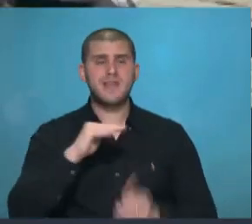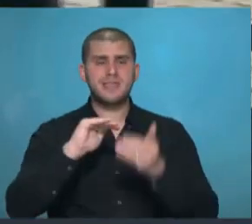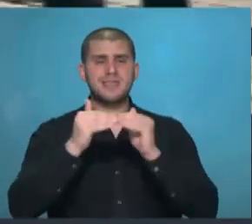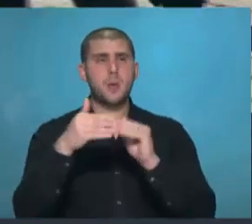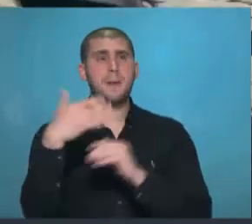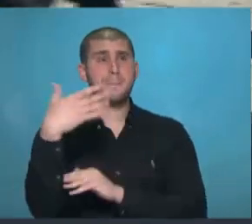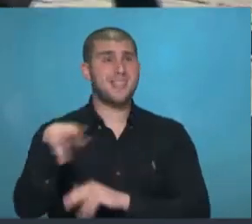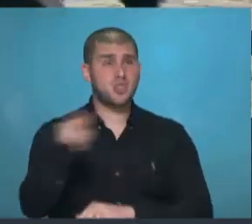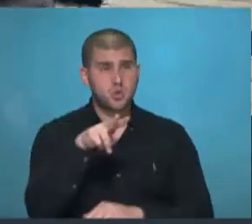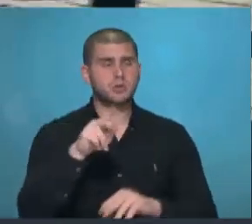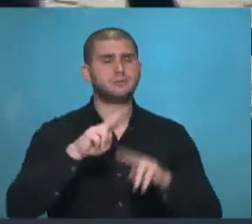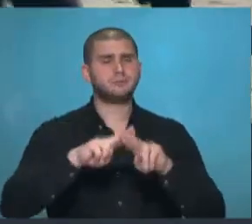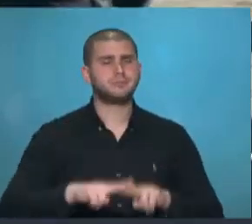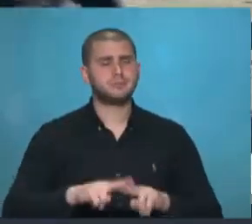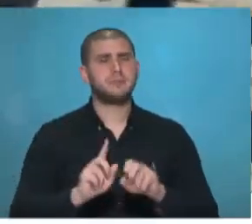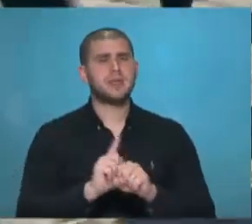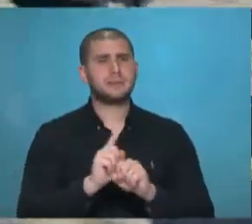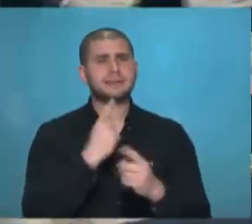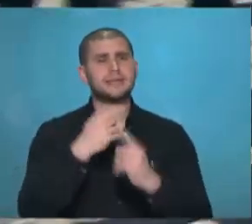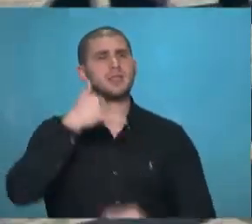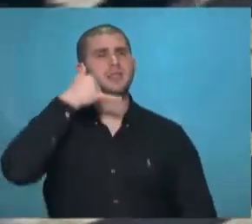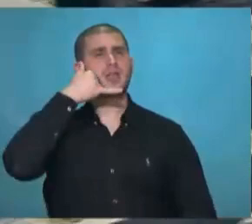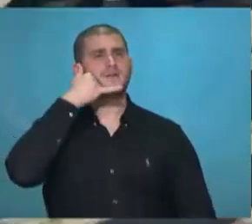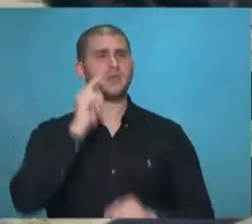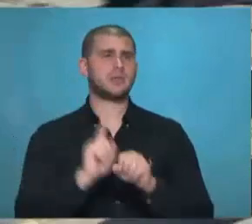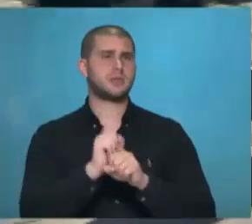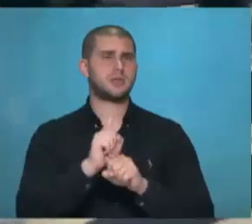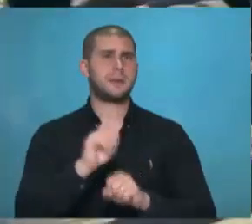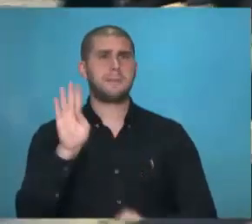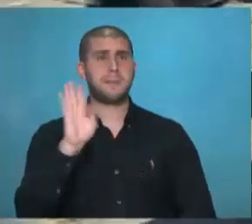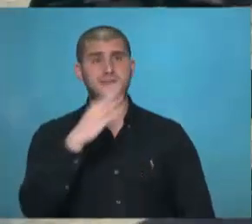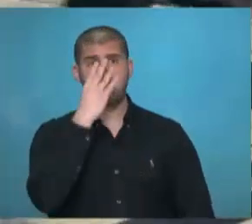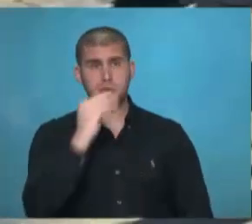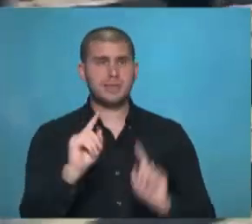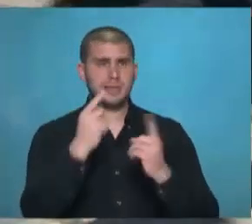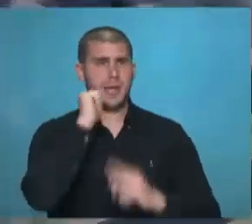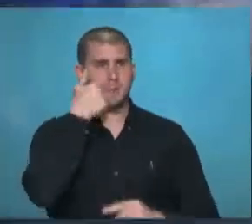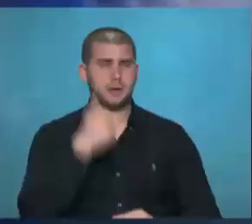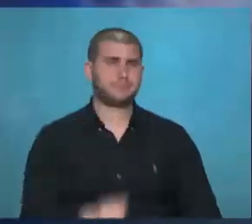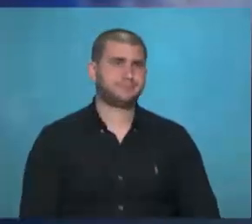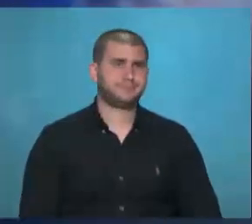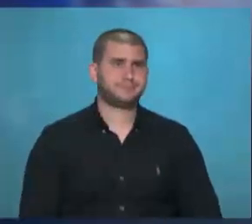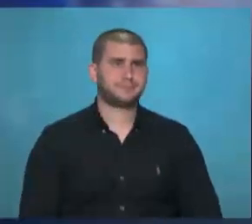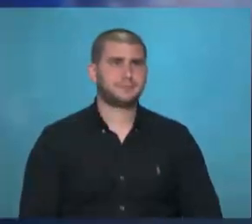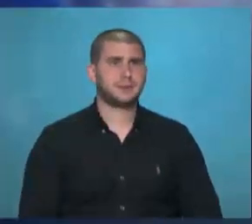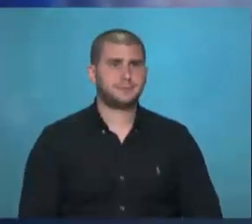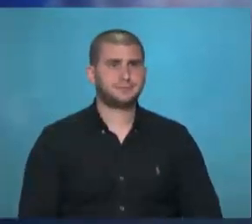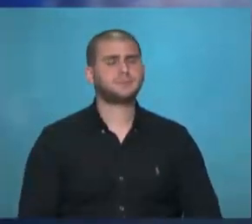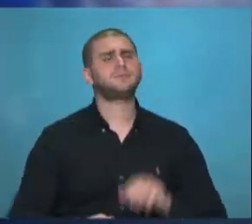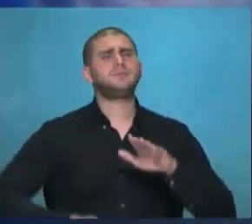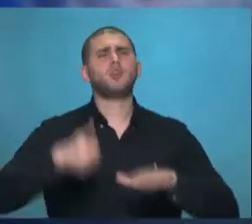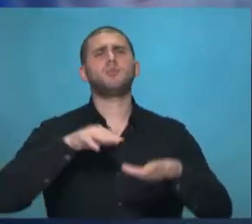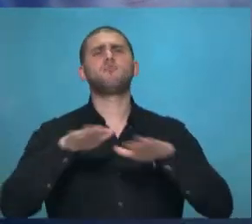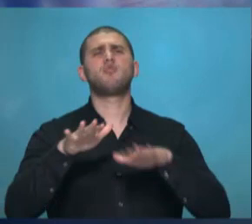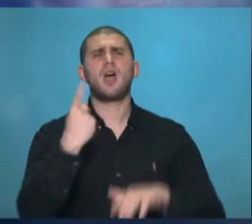המדינות יאלצו להסתפק כרגע בשיחת טלפון בין נתניהו לפוטין שתארך מחר. אז ראש הממשלה,